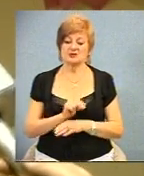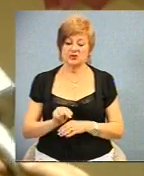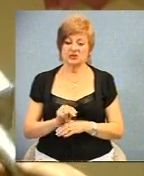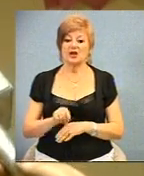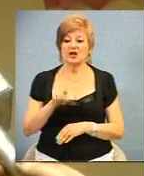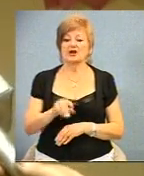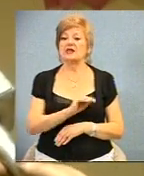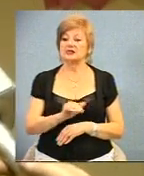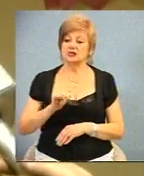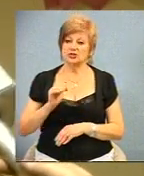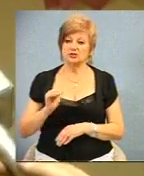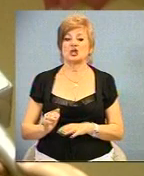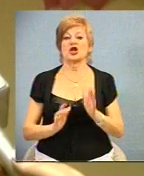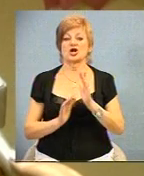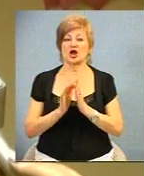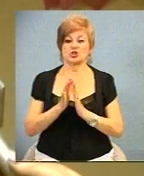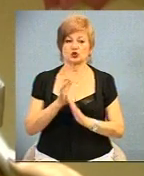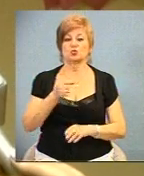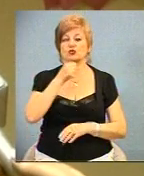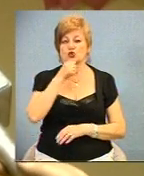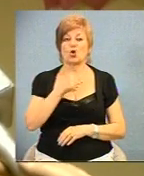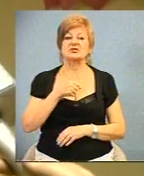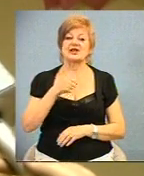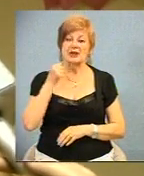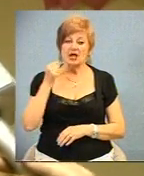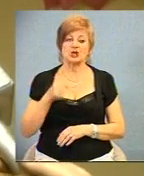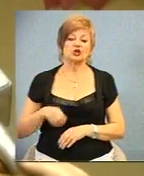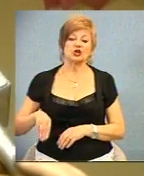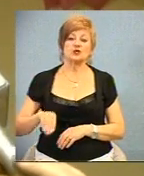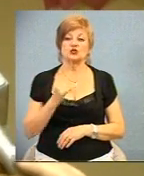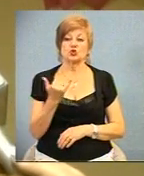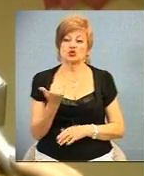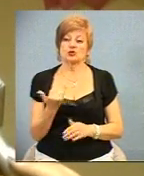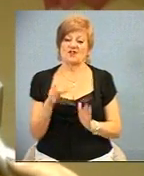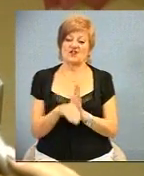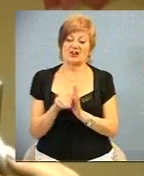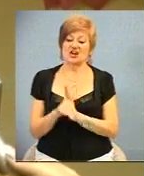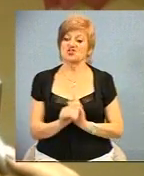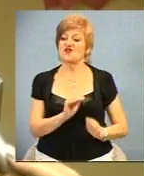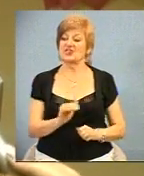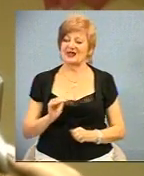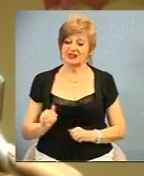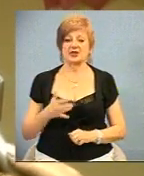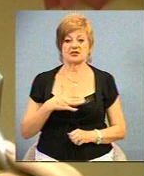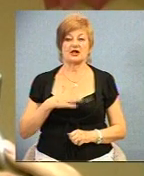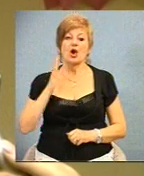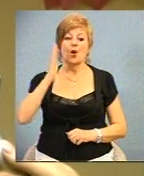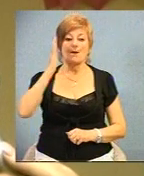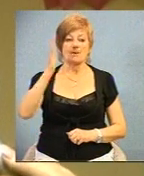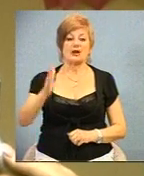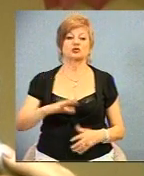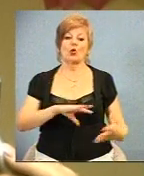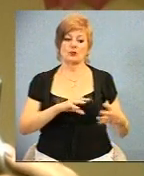тут ростуть, вони взрослеють. І все, що ми в них зараз вложимо, це нам потім